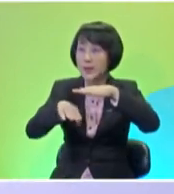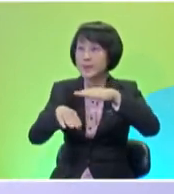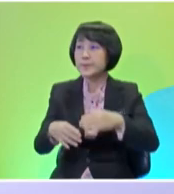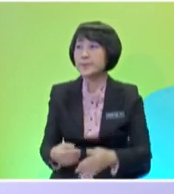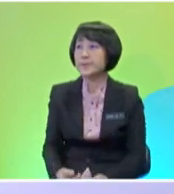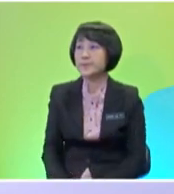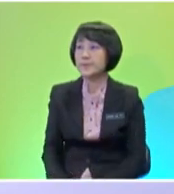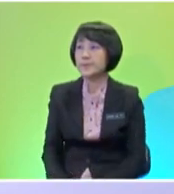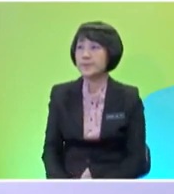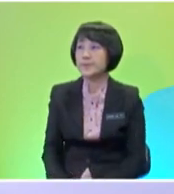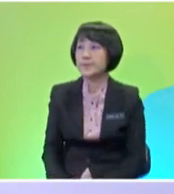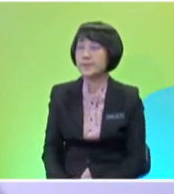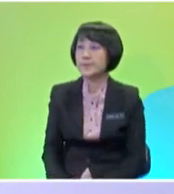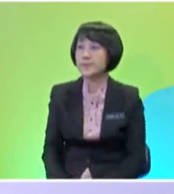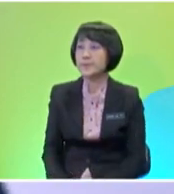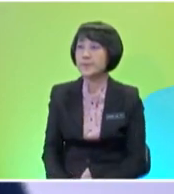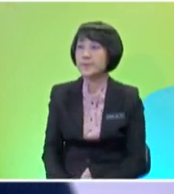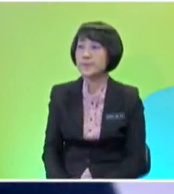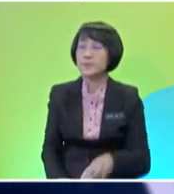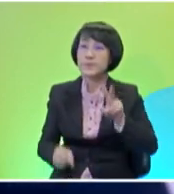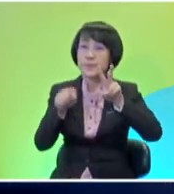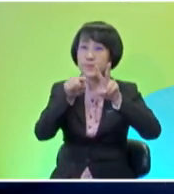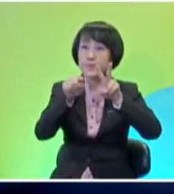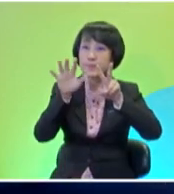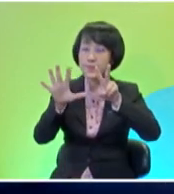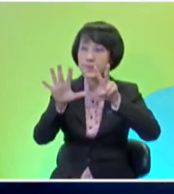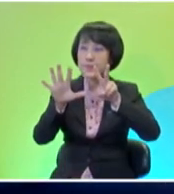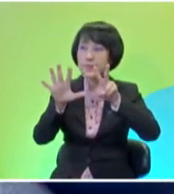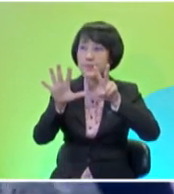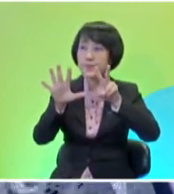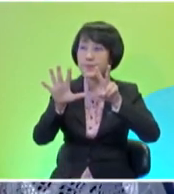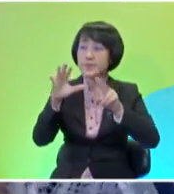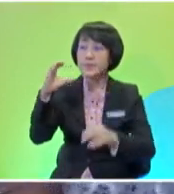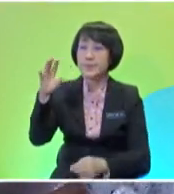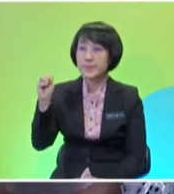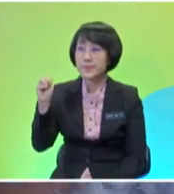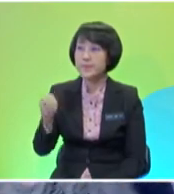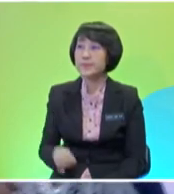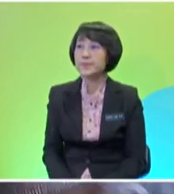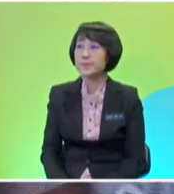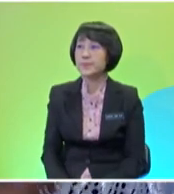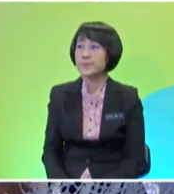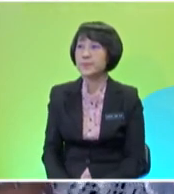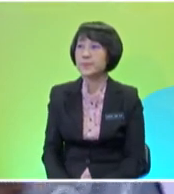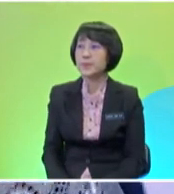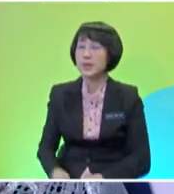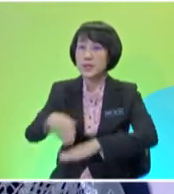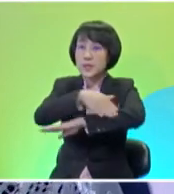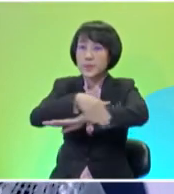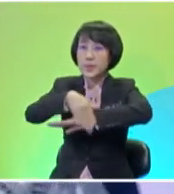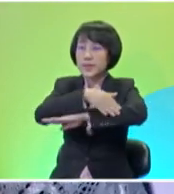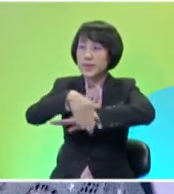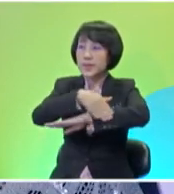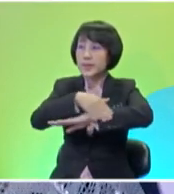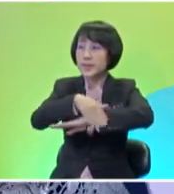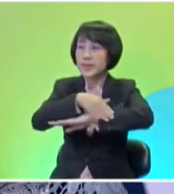Okey, Irfan boleh nampak kat sini dia ialah 2.5. 2.5, okey. Okey, bahagian bawah ni. Okey, yang bahagian yang tepi sisi ni pula, okey, kita ukur bahagian